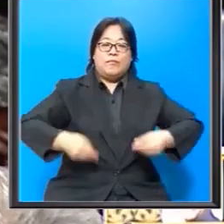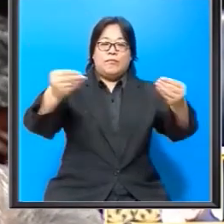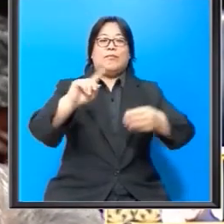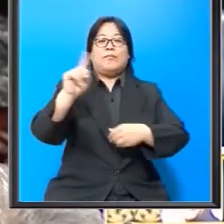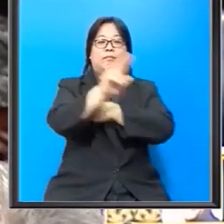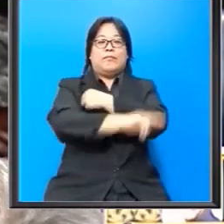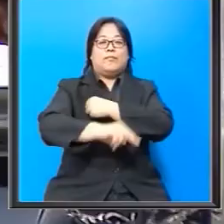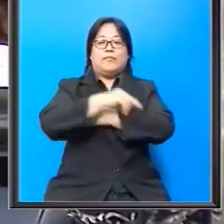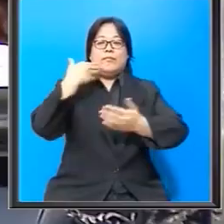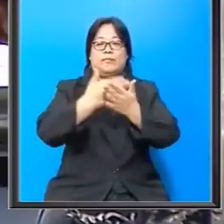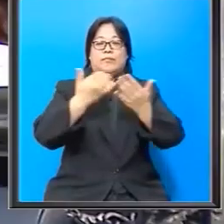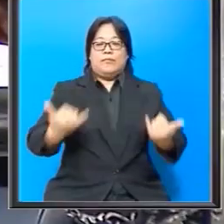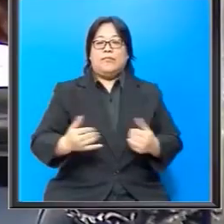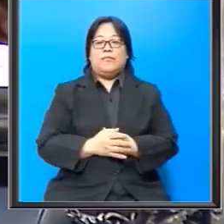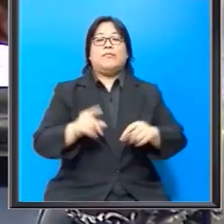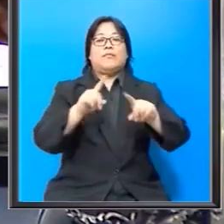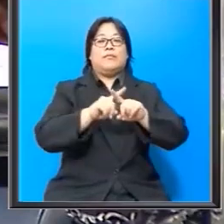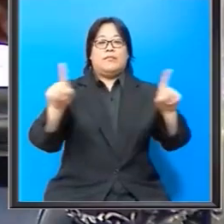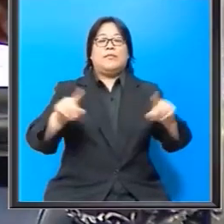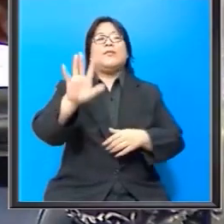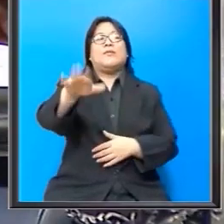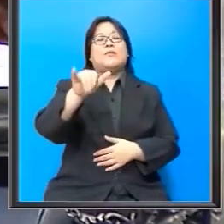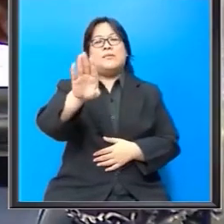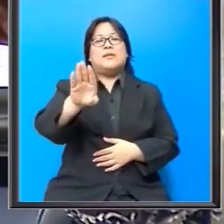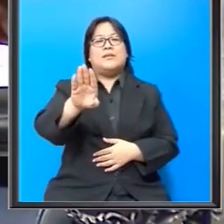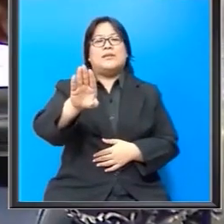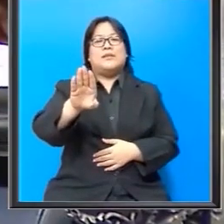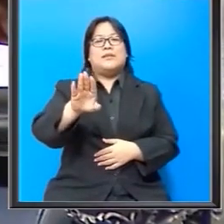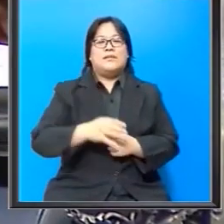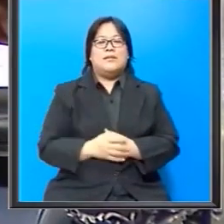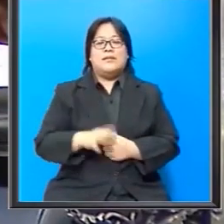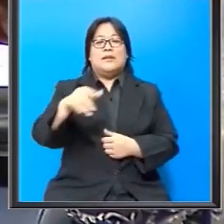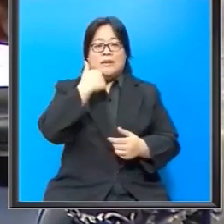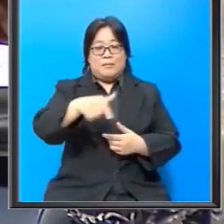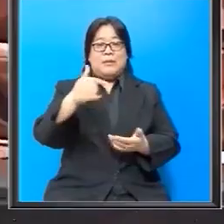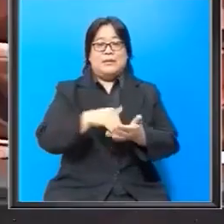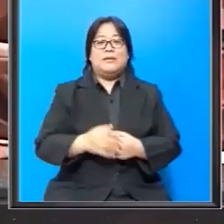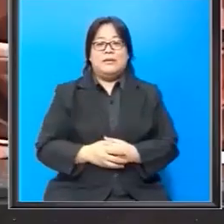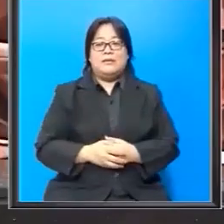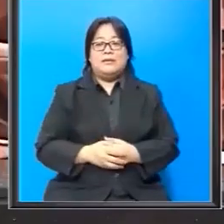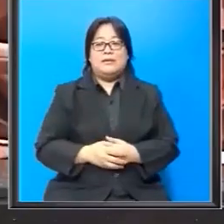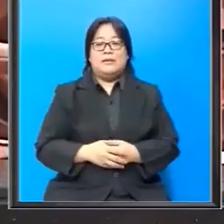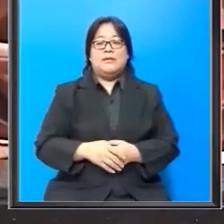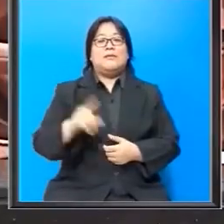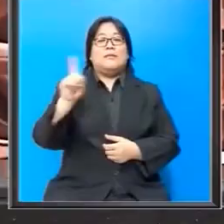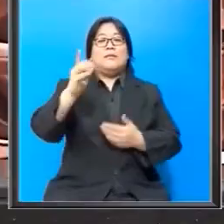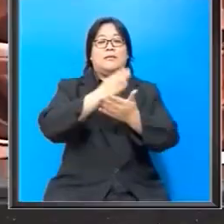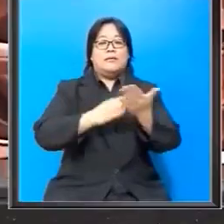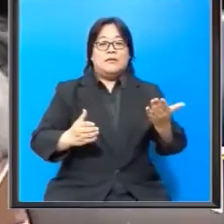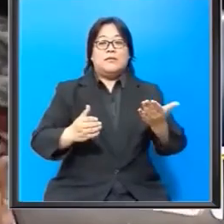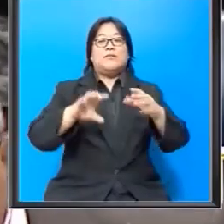kode-kode dari freestyle ini Namun demikian yang main pada pH yang namun lagi mana-mana pH